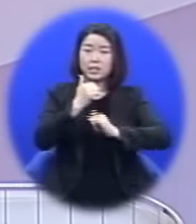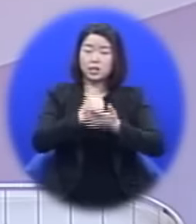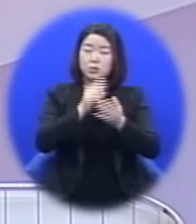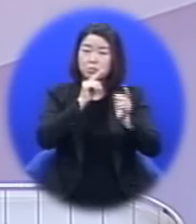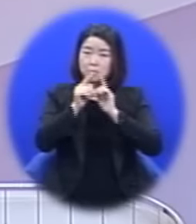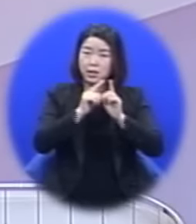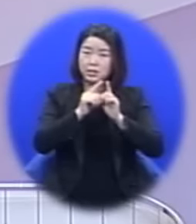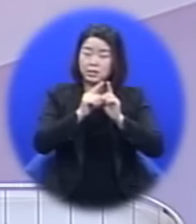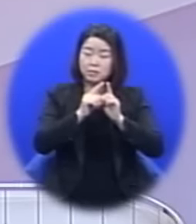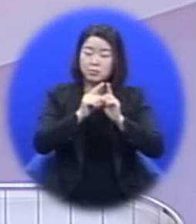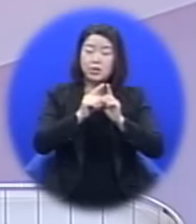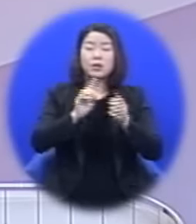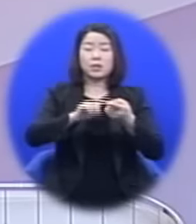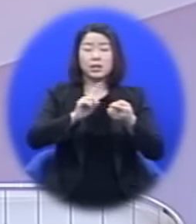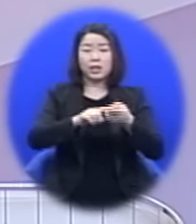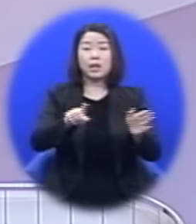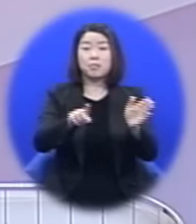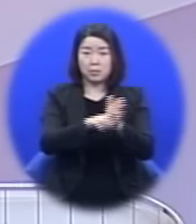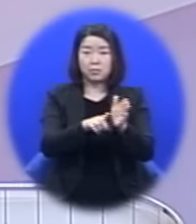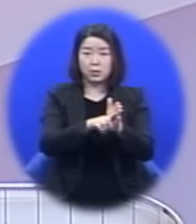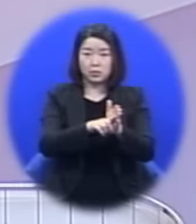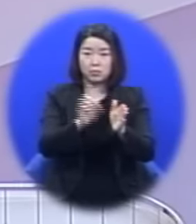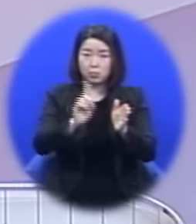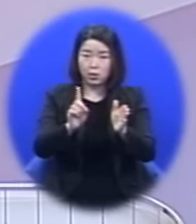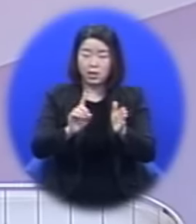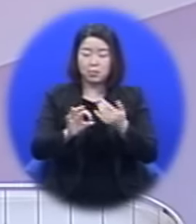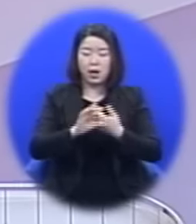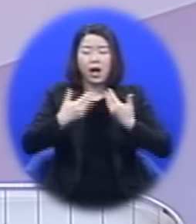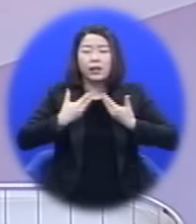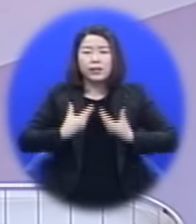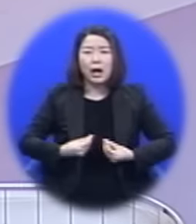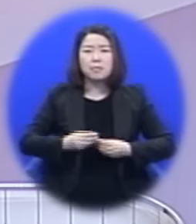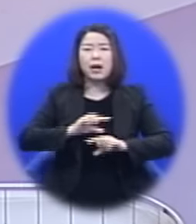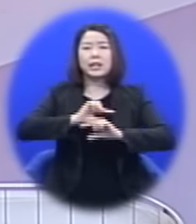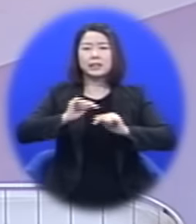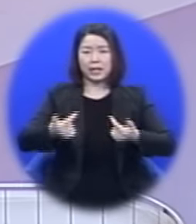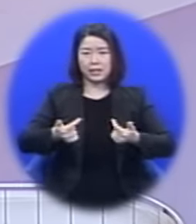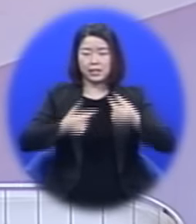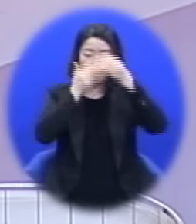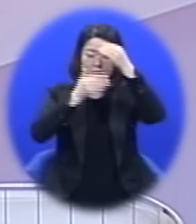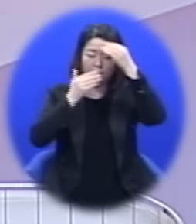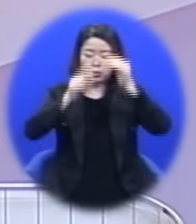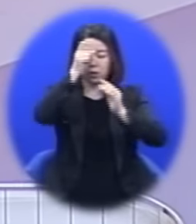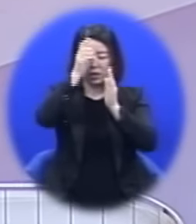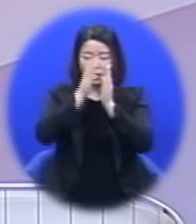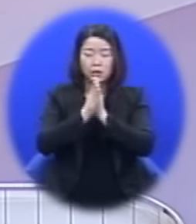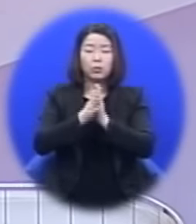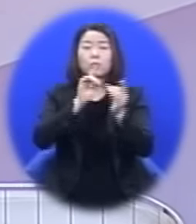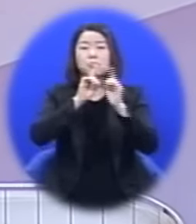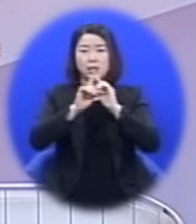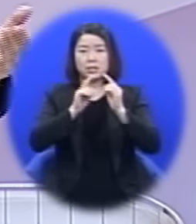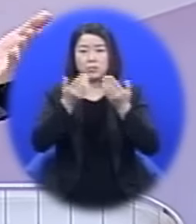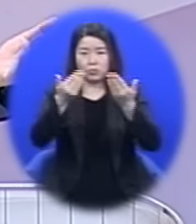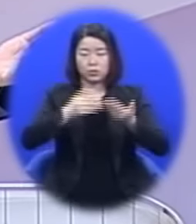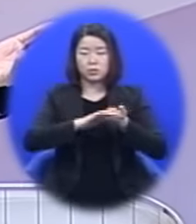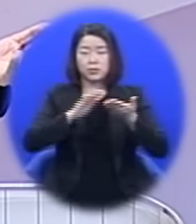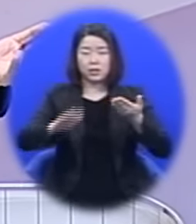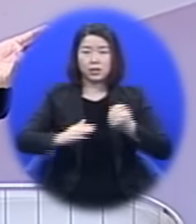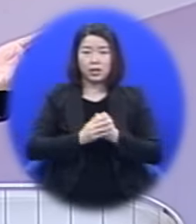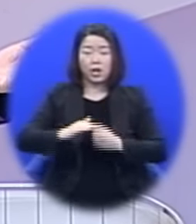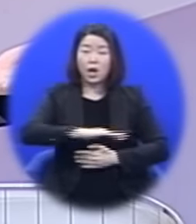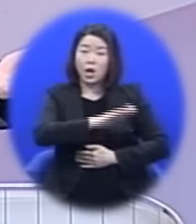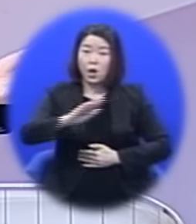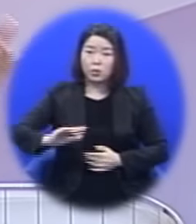이 믿음은 낙망하지 않는 성도의 기도를 말합니다. 우리가 살아가는